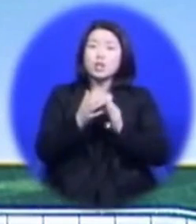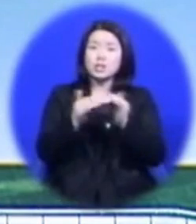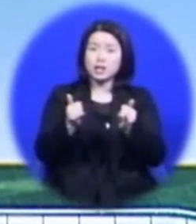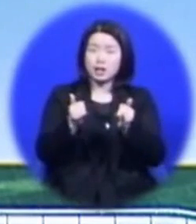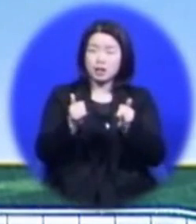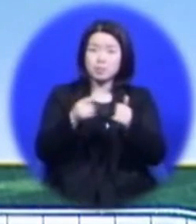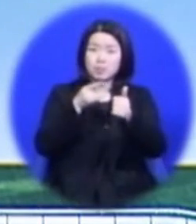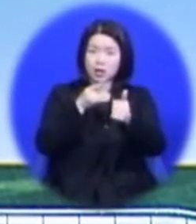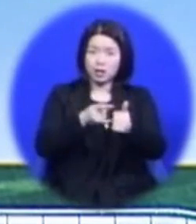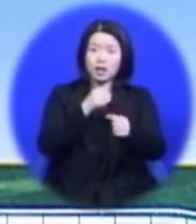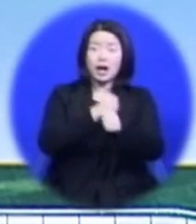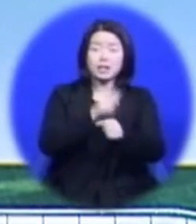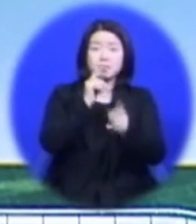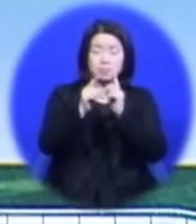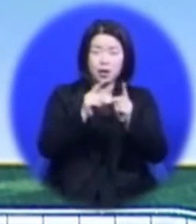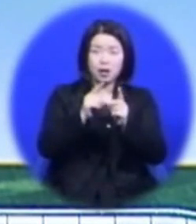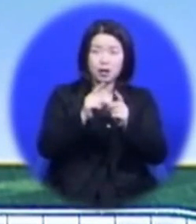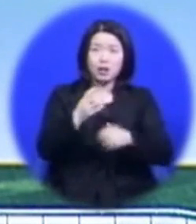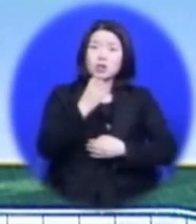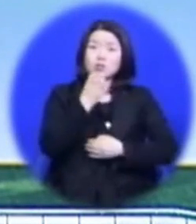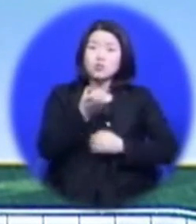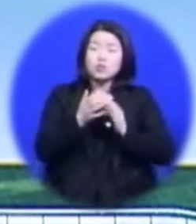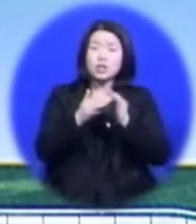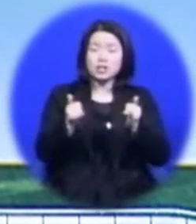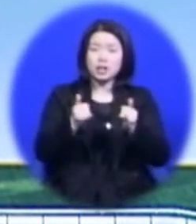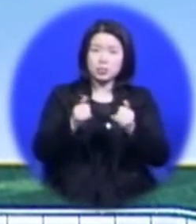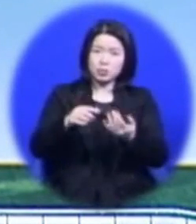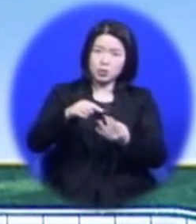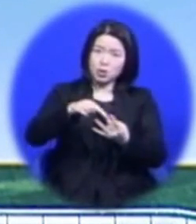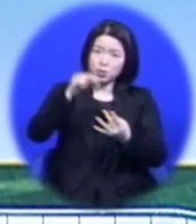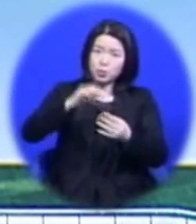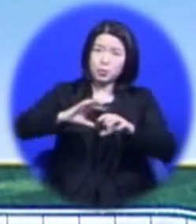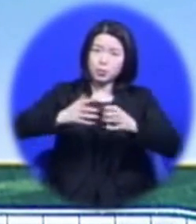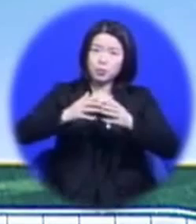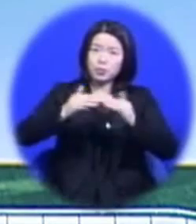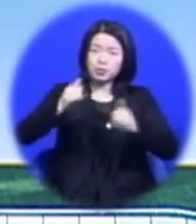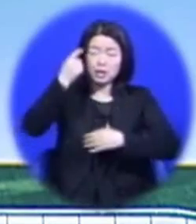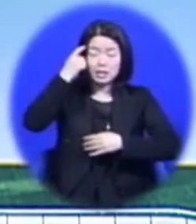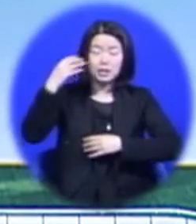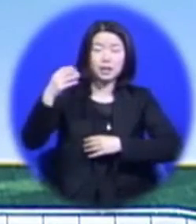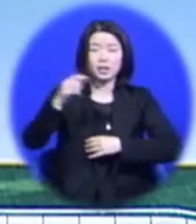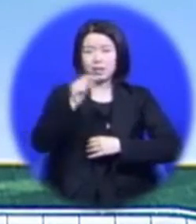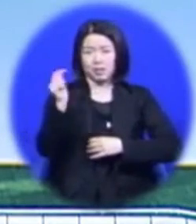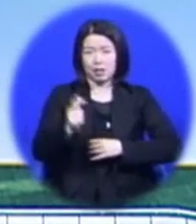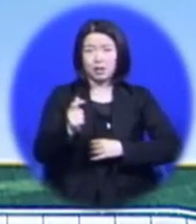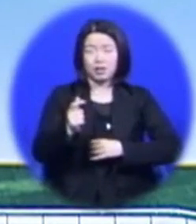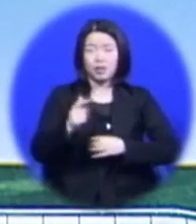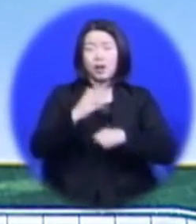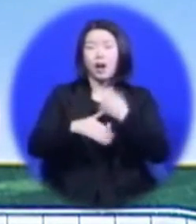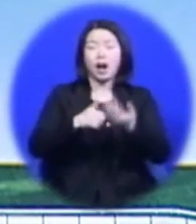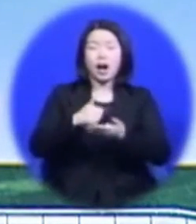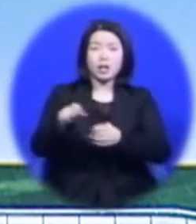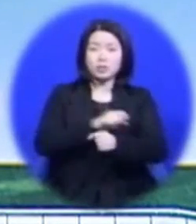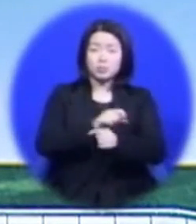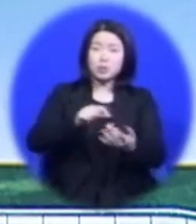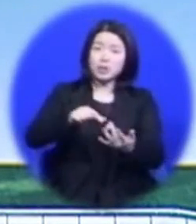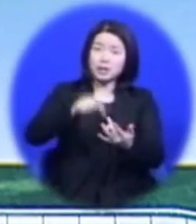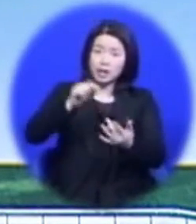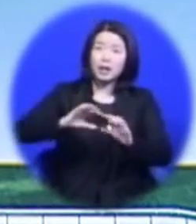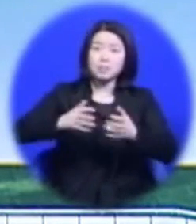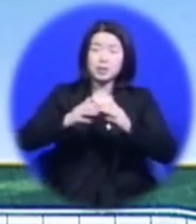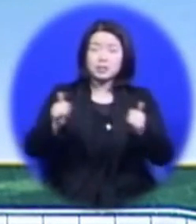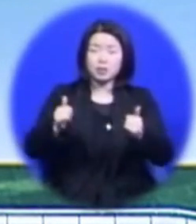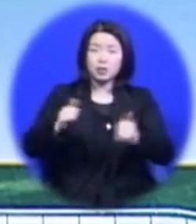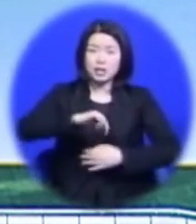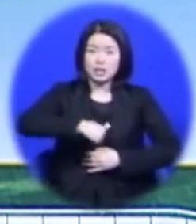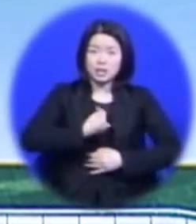이야기입니다. 유대인들은 선민의식이 대단히 강했습니다. 하나님의 특별히 택한 백성, 하나님이 자기들에게